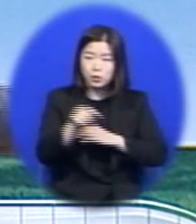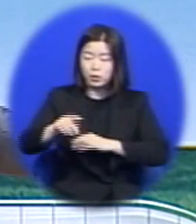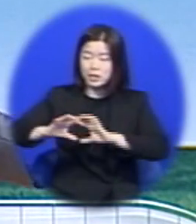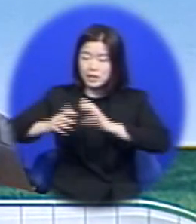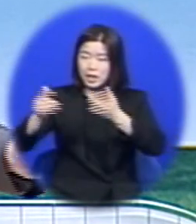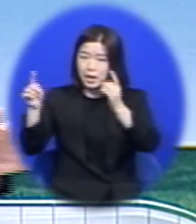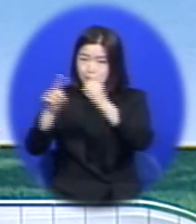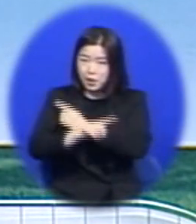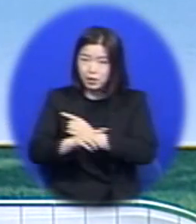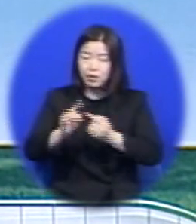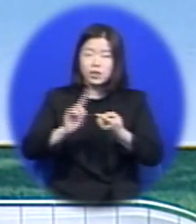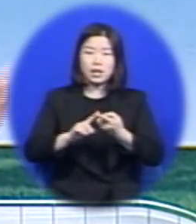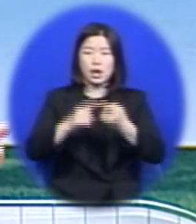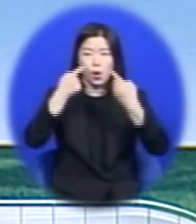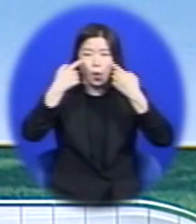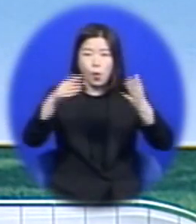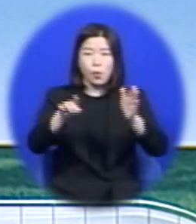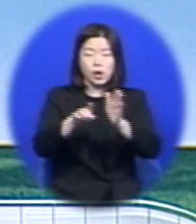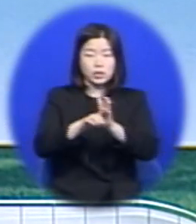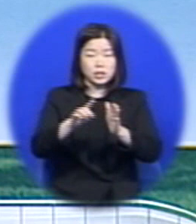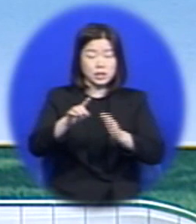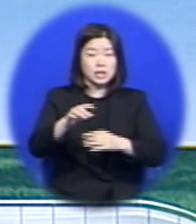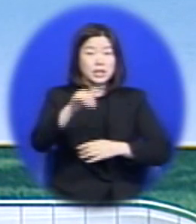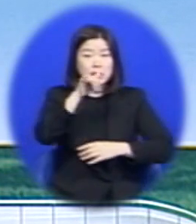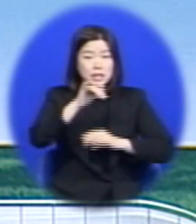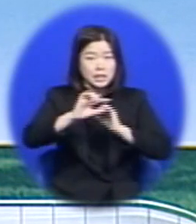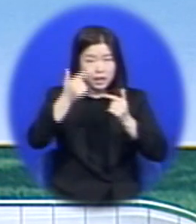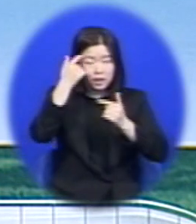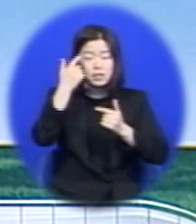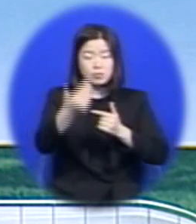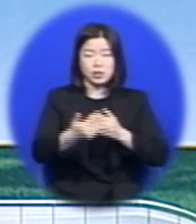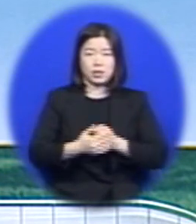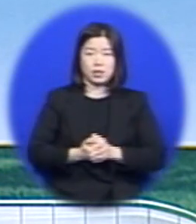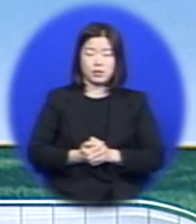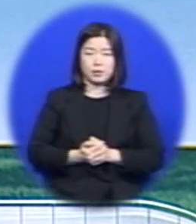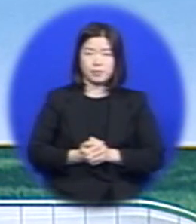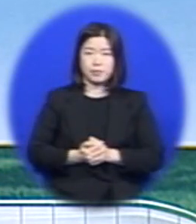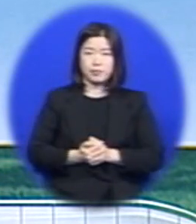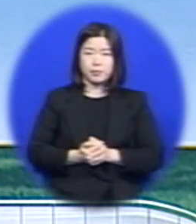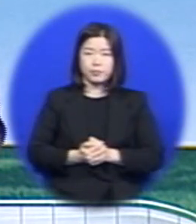나라가 바뀔 것에 대한 확신이 어찌 안 들겠습니까?